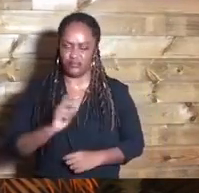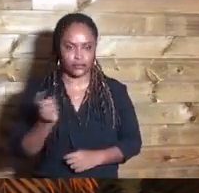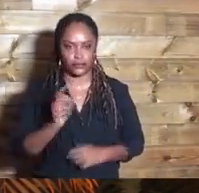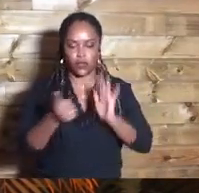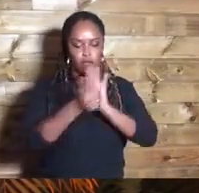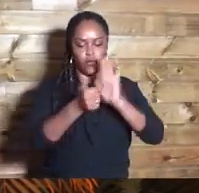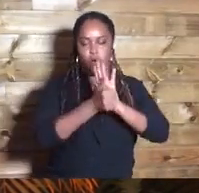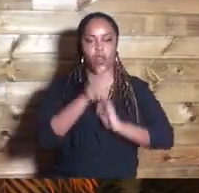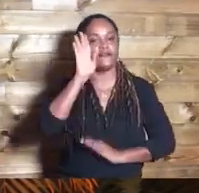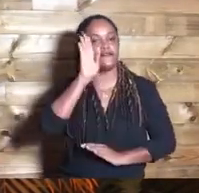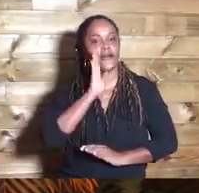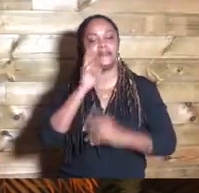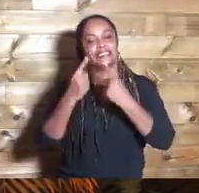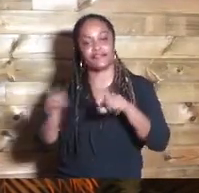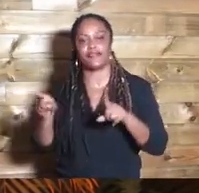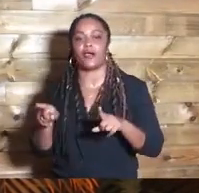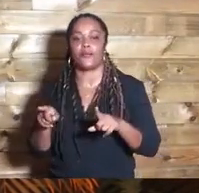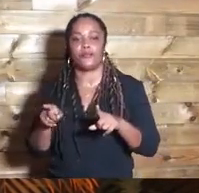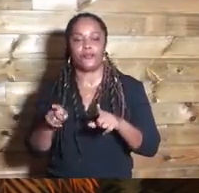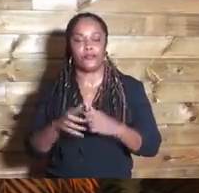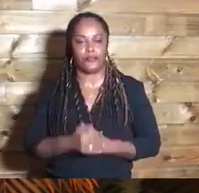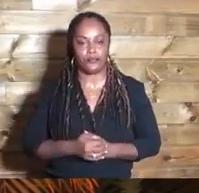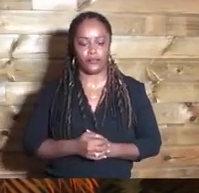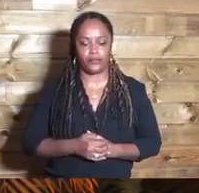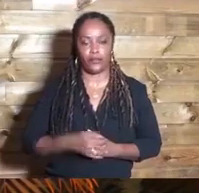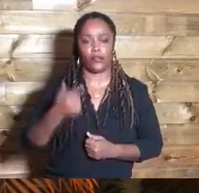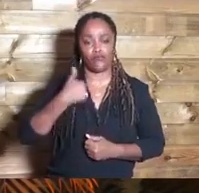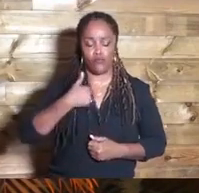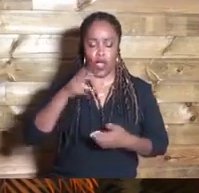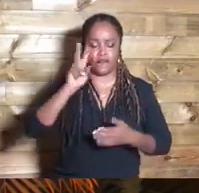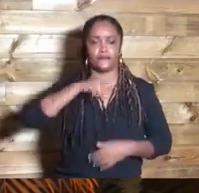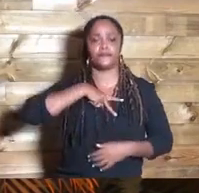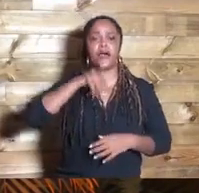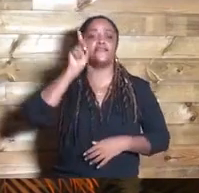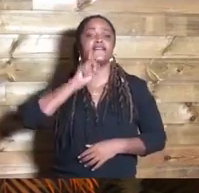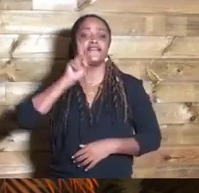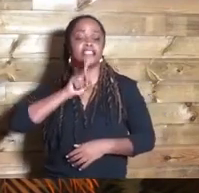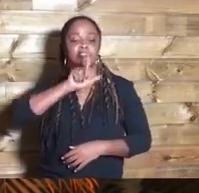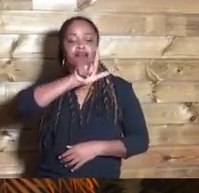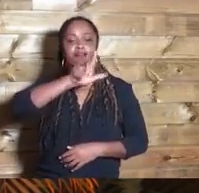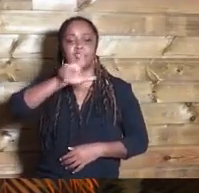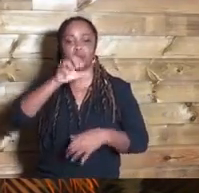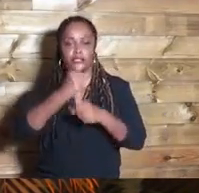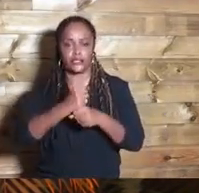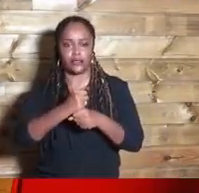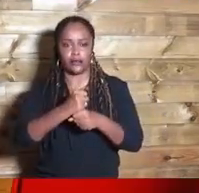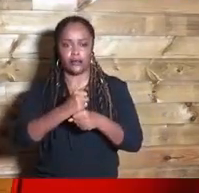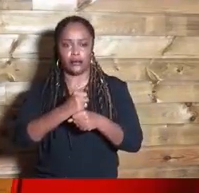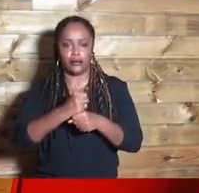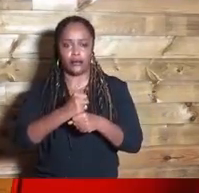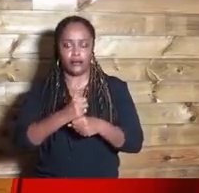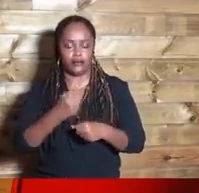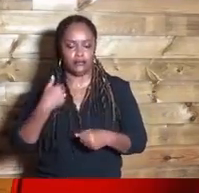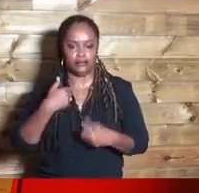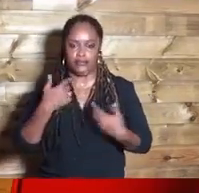notre rôle. Je suis désolée. Donc, voilà. Et j'ai une fille de 23 ans. Je lui ai dit, le jour où je te vois passer un parafeur quelque part, en cas juré au sac et